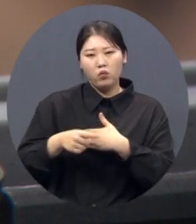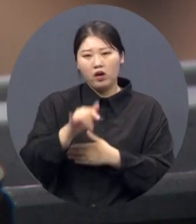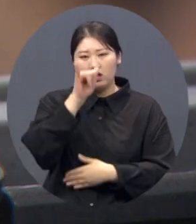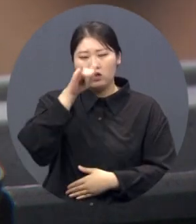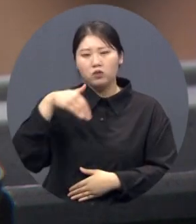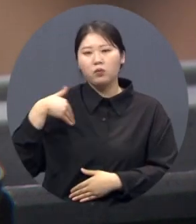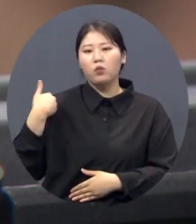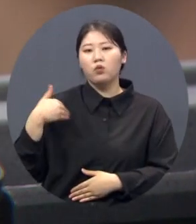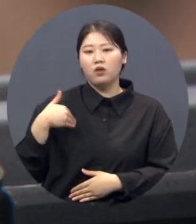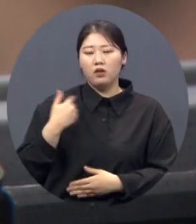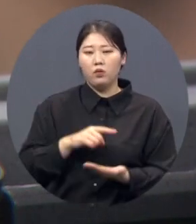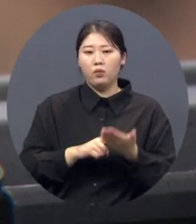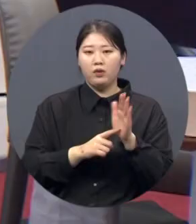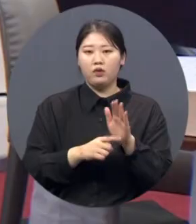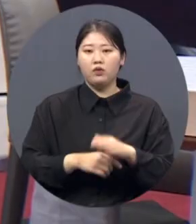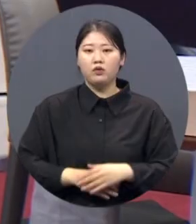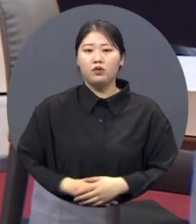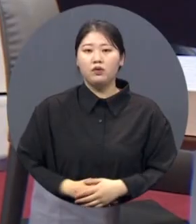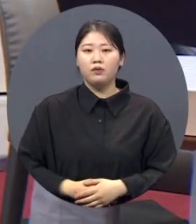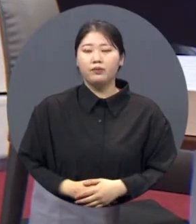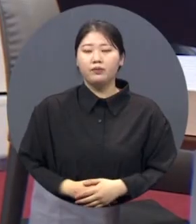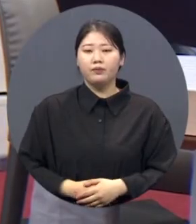모르겠다고 말했습니다